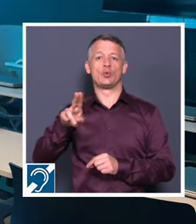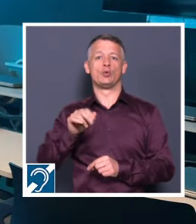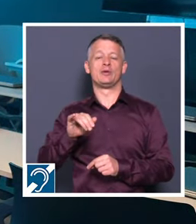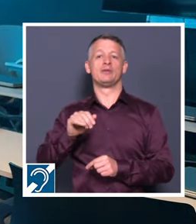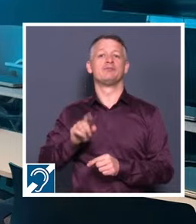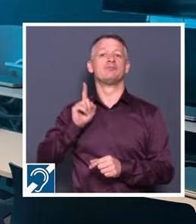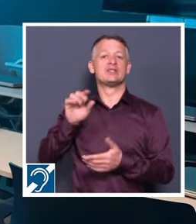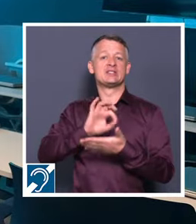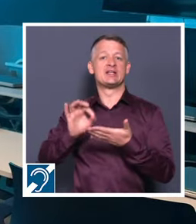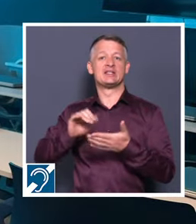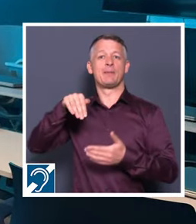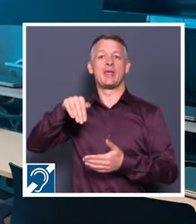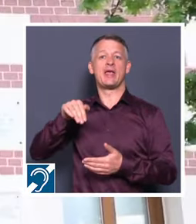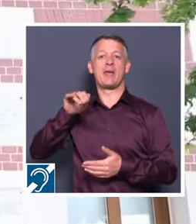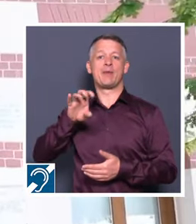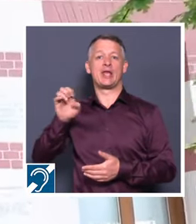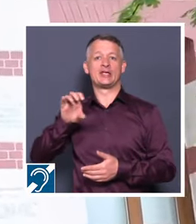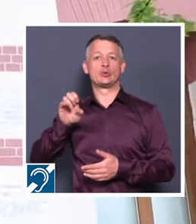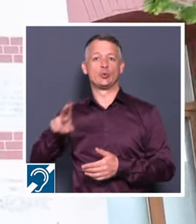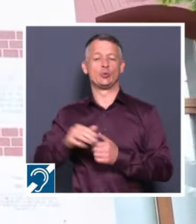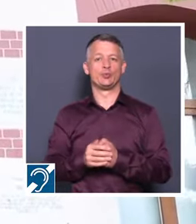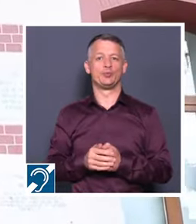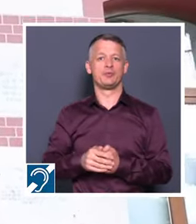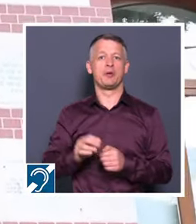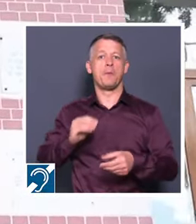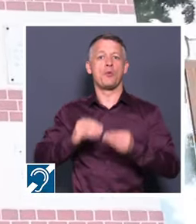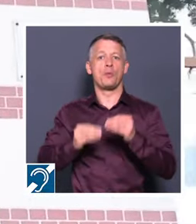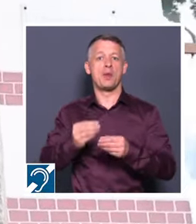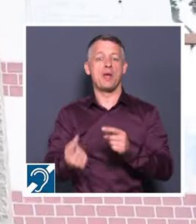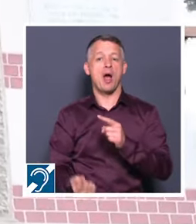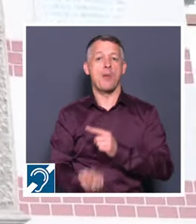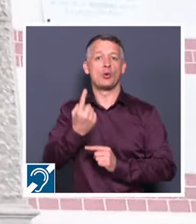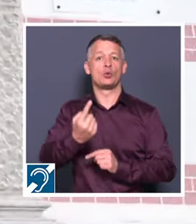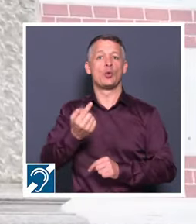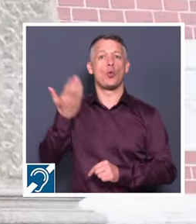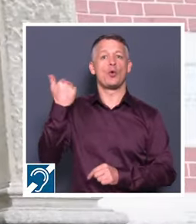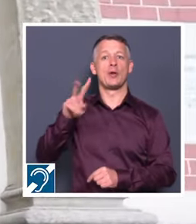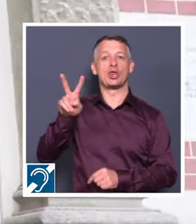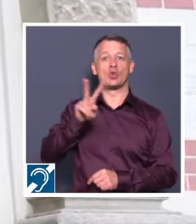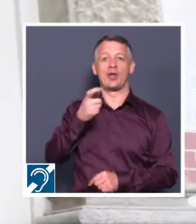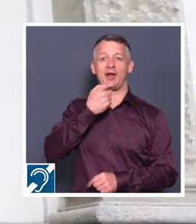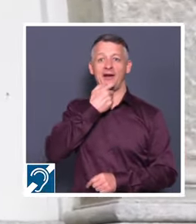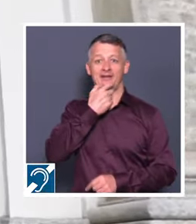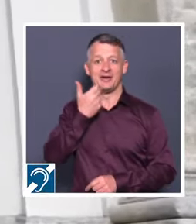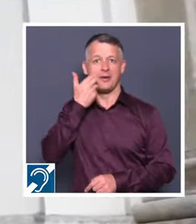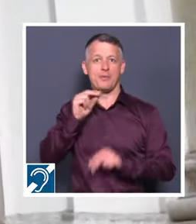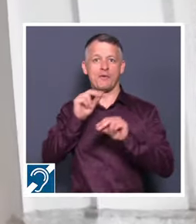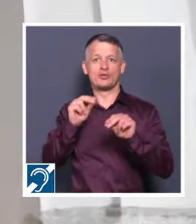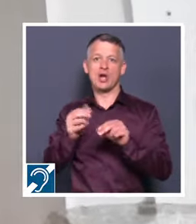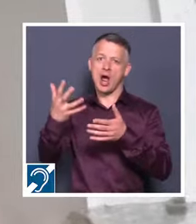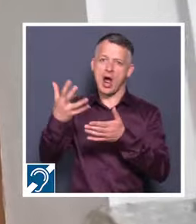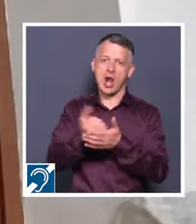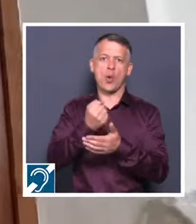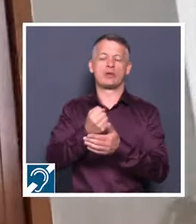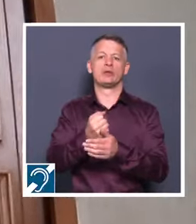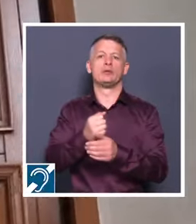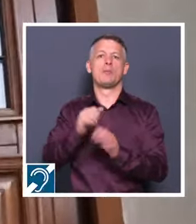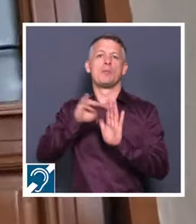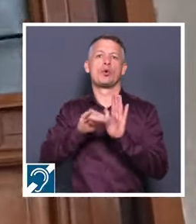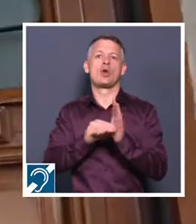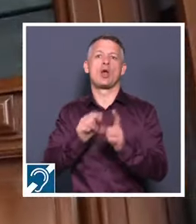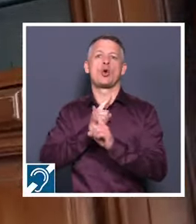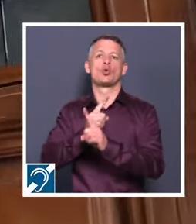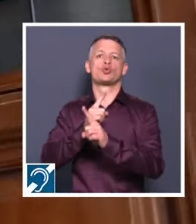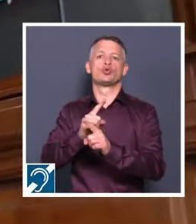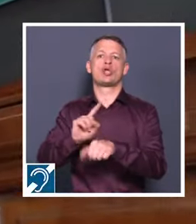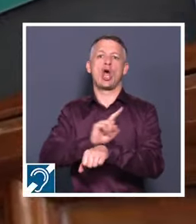Poezie sau roman? Problemele au început să apară în urmă cu 2 ani, când profesoara a preluat ore de limba română, având